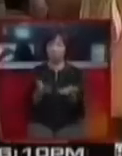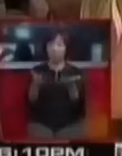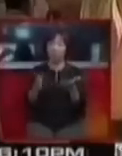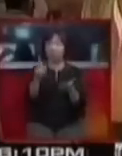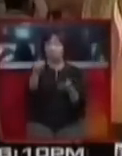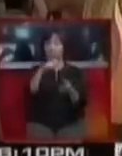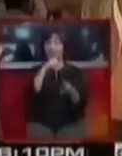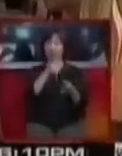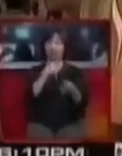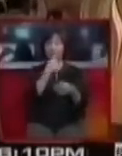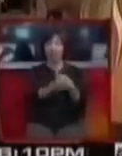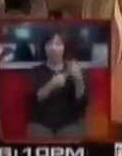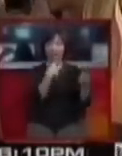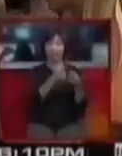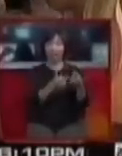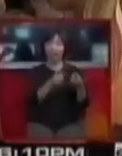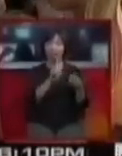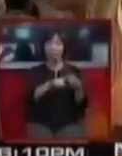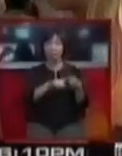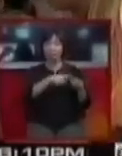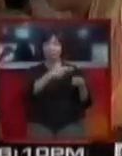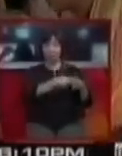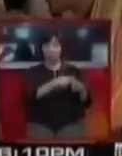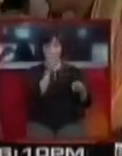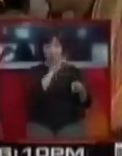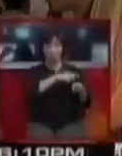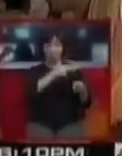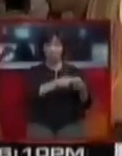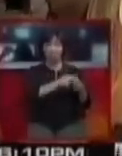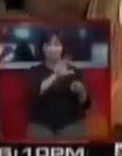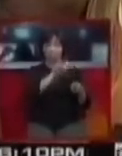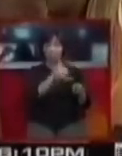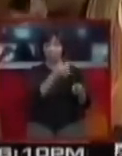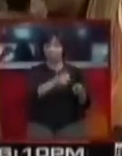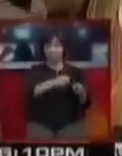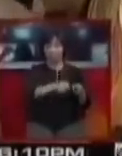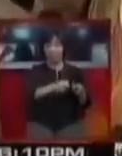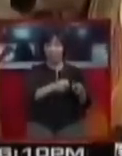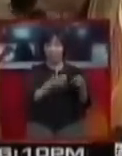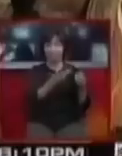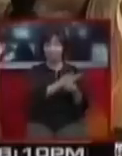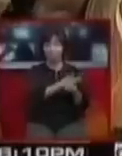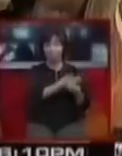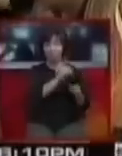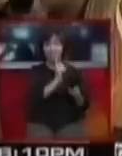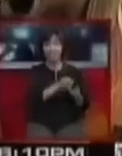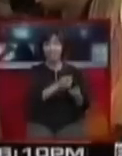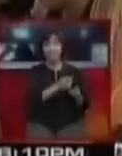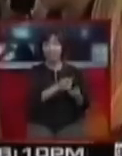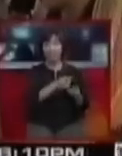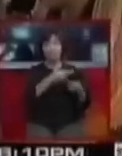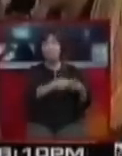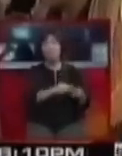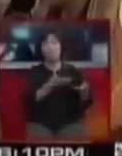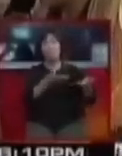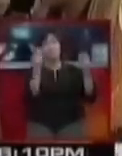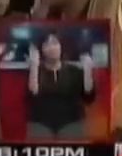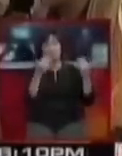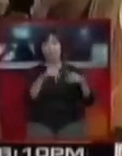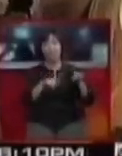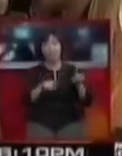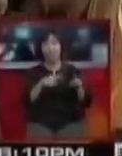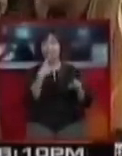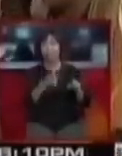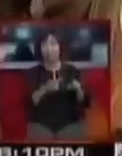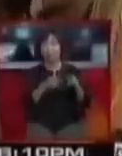ng direkta na sinabi ng Pangulo ang pangalan ni Chief Justice Renato Corona na kamakailan lamang ay napatalsik. Bagamat sinabi nga niya na